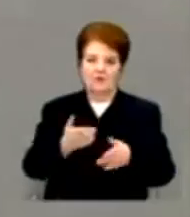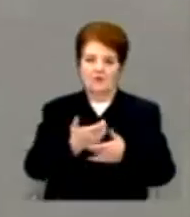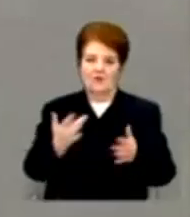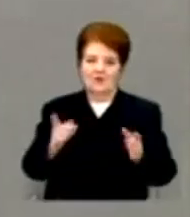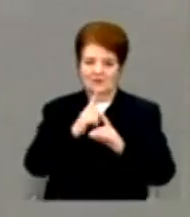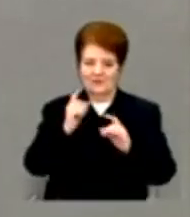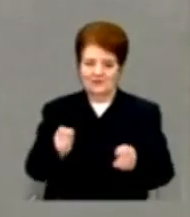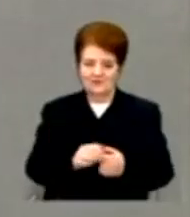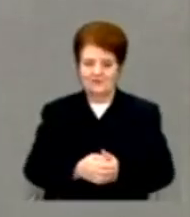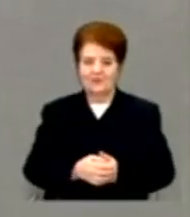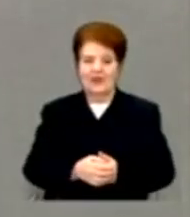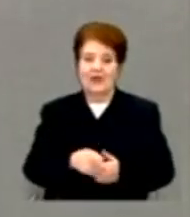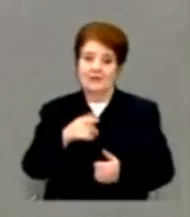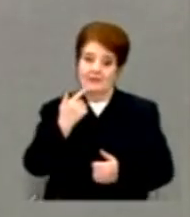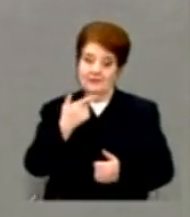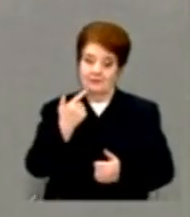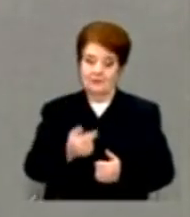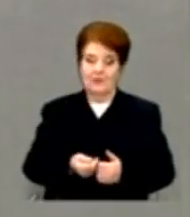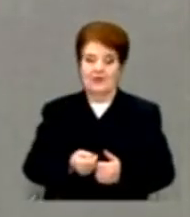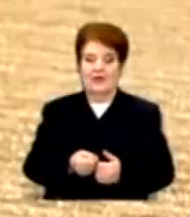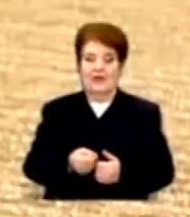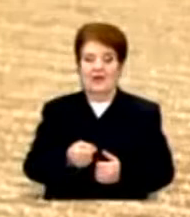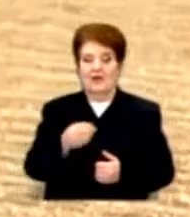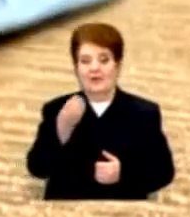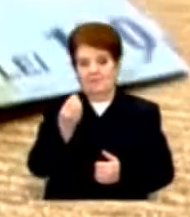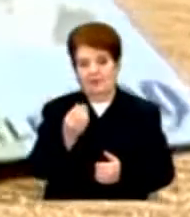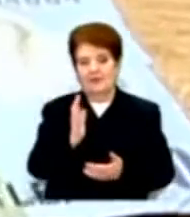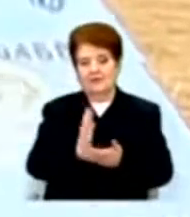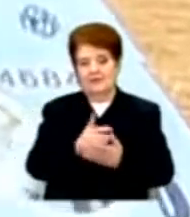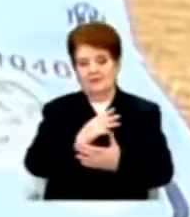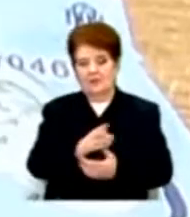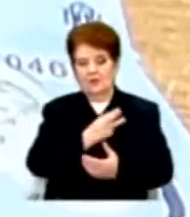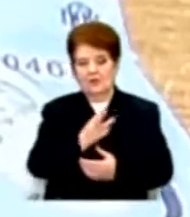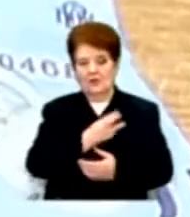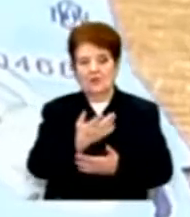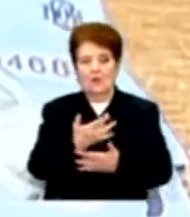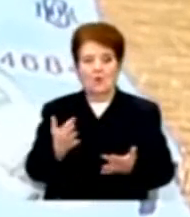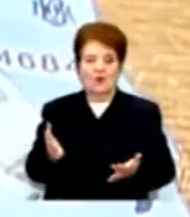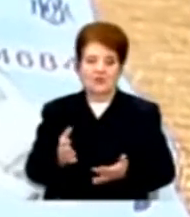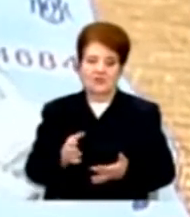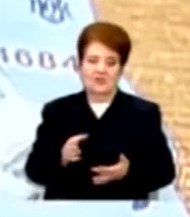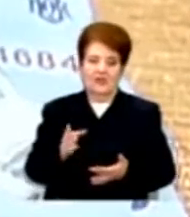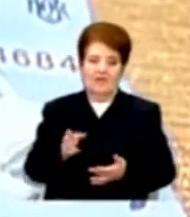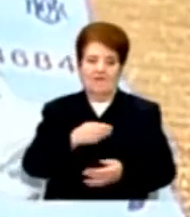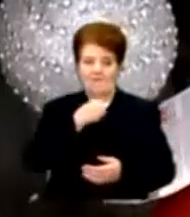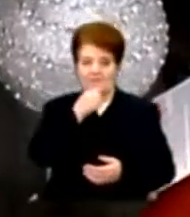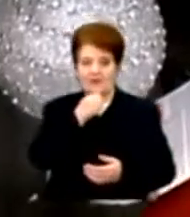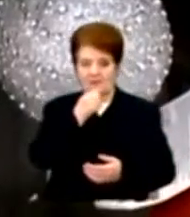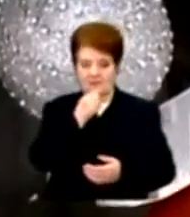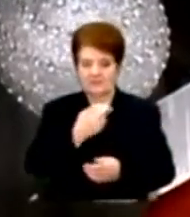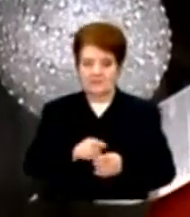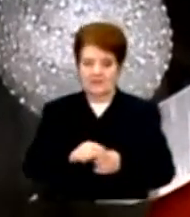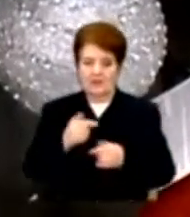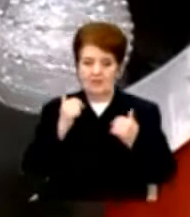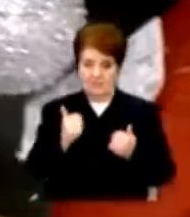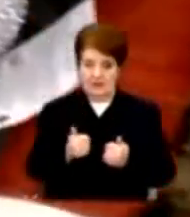primim. Chiar dacă se spune că aduc ghinion, banii rămân în topul cadourilor dorite la orice vârstă. Ajutoarele moșului ar trebui să știe însă că e bine